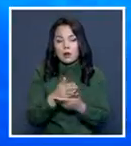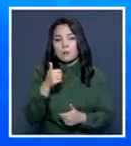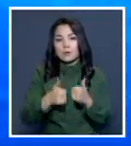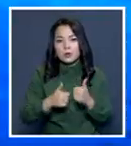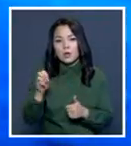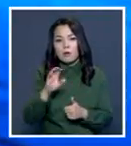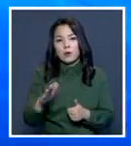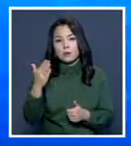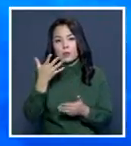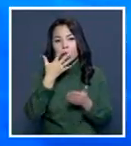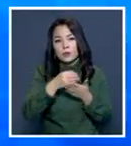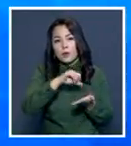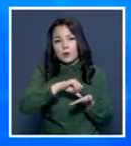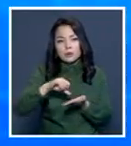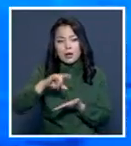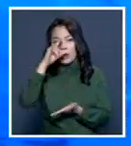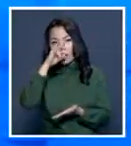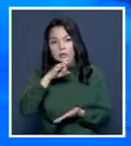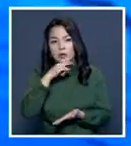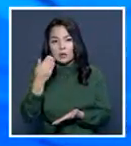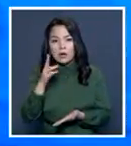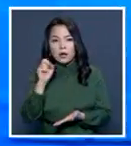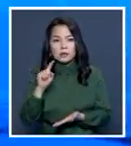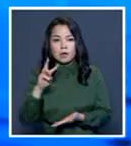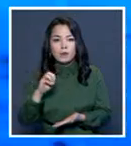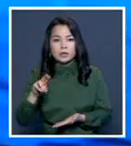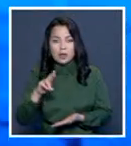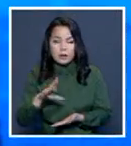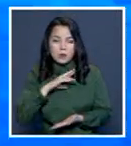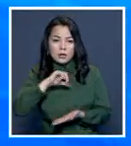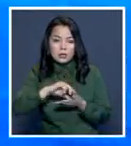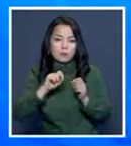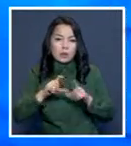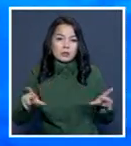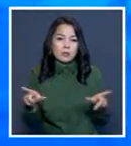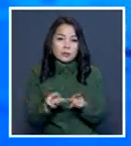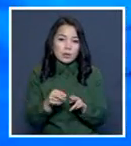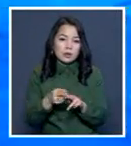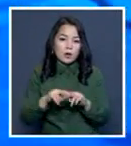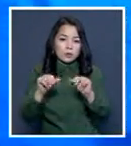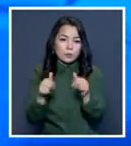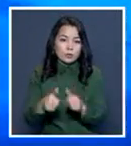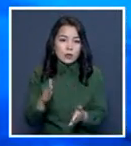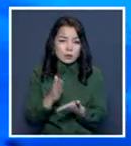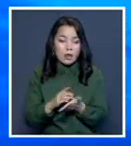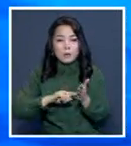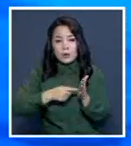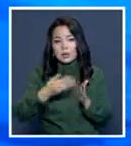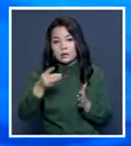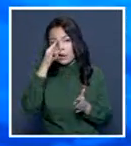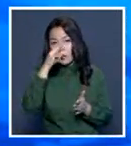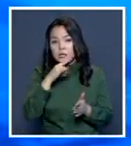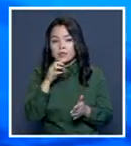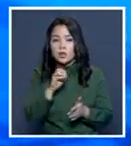Байқауды Еуропалық одақтың Қазақстандағы өкілдігі Қазмедиа мектебімен бірлесіп ұйымдастырған болатын. Мақсат Қазақстан